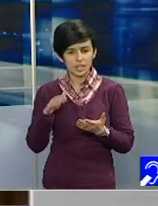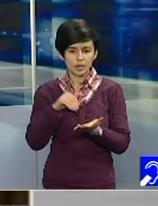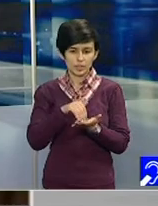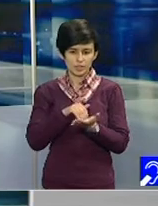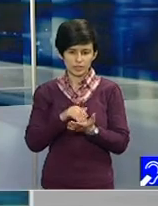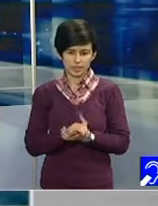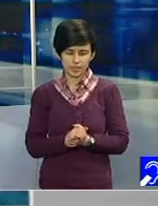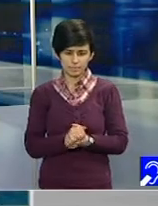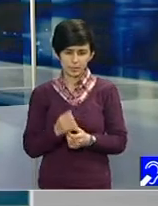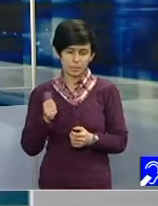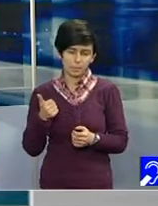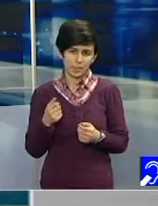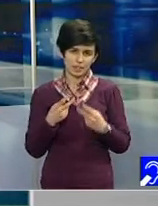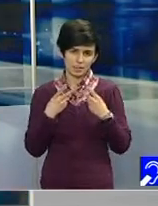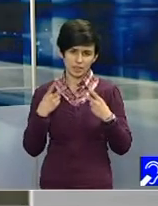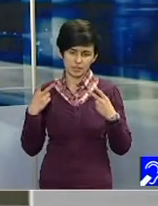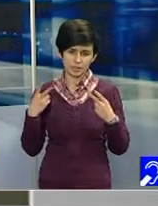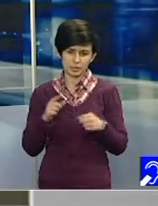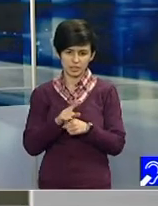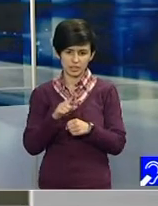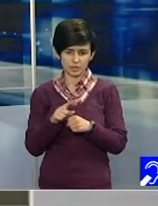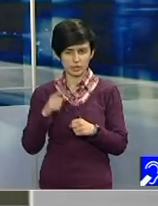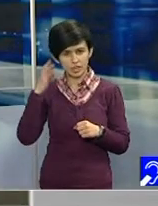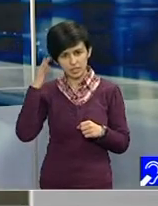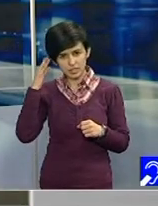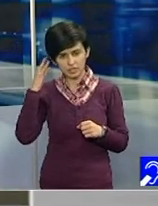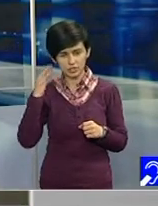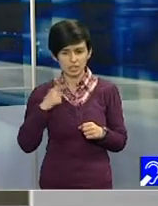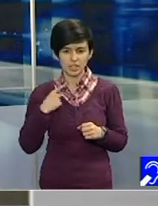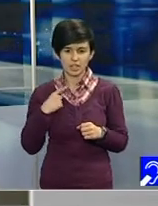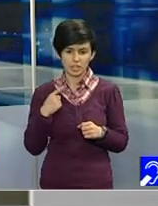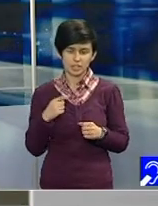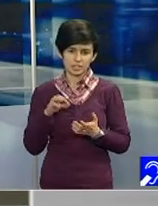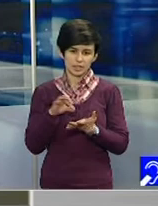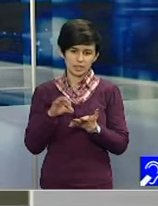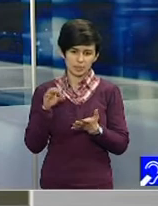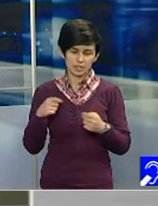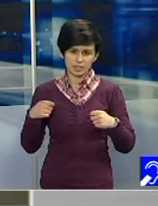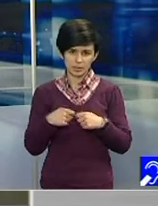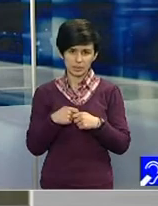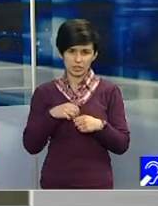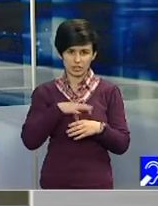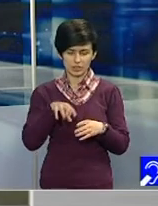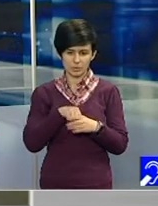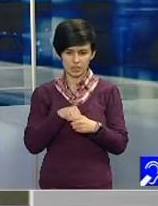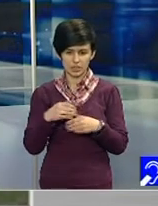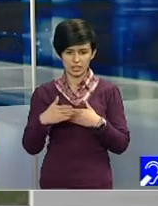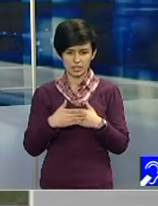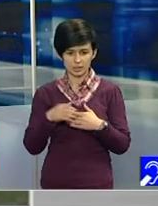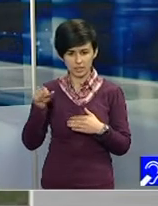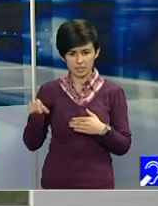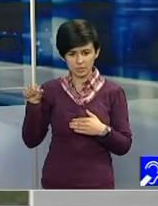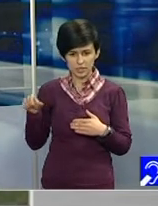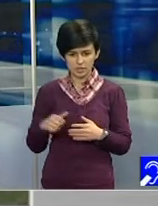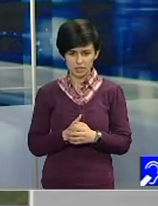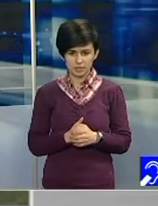nevoie. Unul dintre cele mai importante aspecte ale îngrijirii paliative este prezența membrilor familiei alături de cei suferinți. Noi